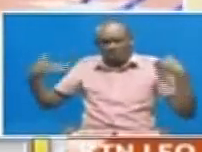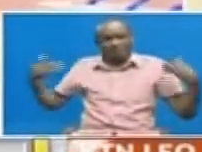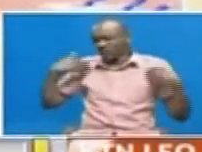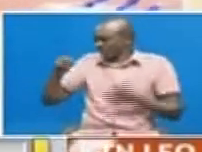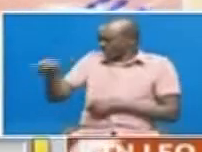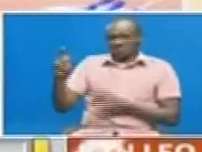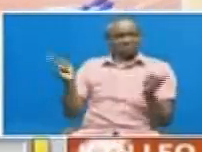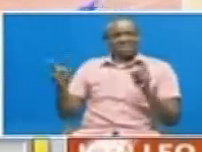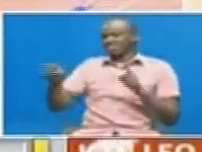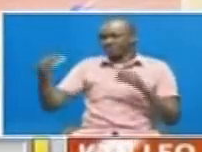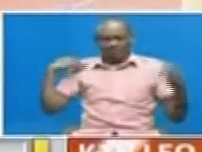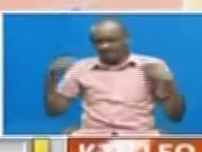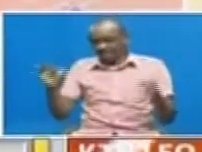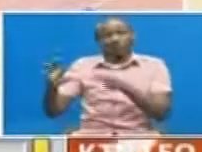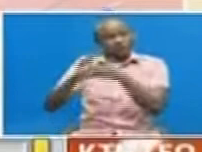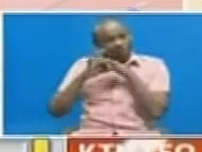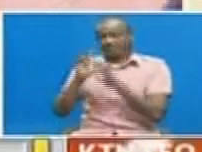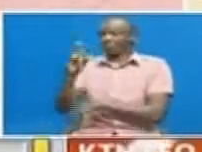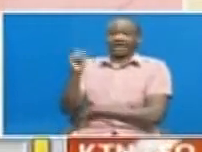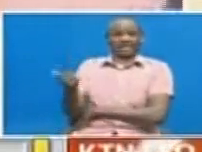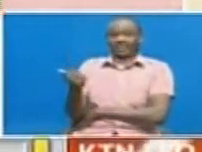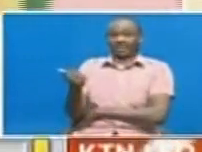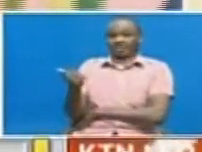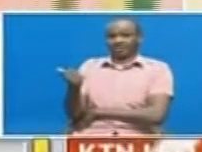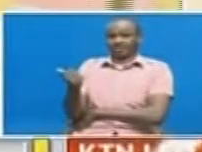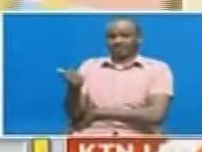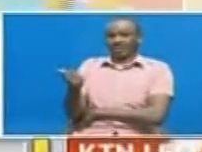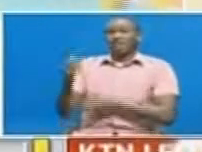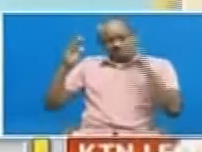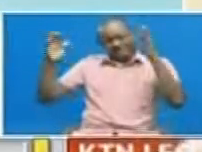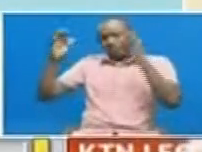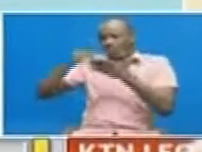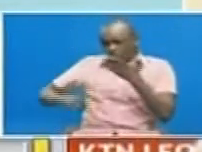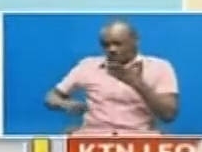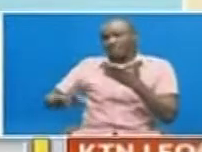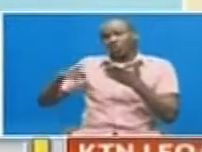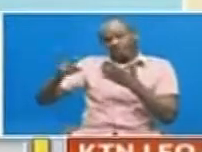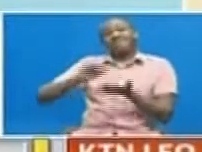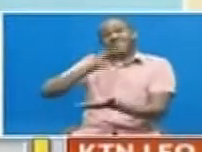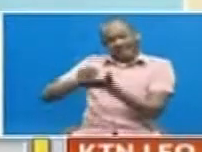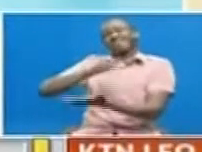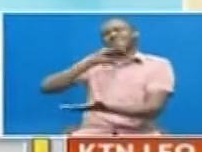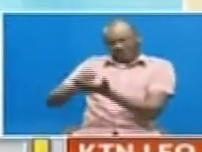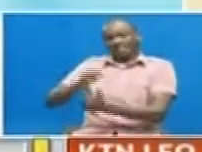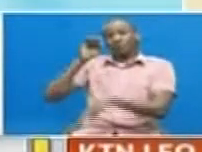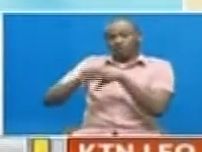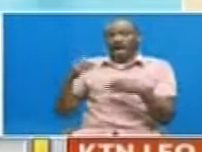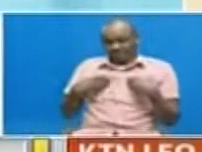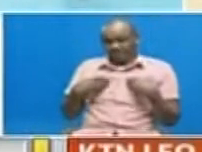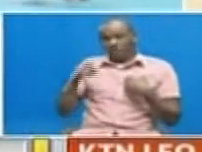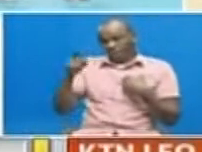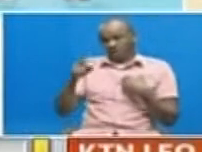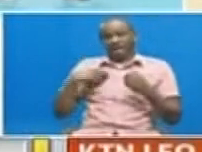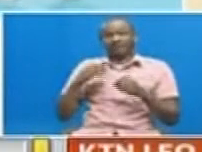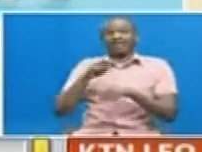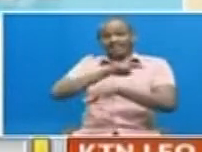na wakufunzi. Mm-hmm. Tunashirikiana kama familia moja. Mm-hmm. Na lile kubwa kabisa, mm-hmm, ni ufadhili ambao sasa tuko nao katika timu kutoka kwa kampuni National